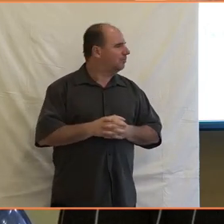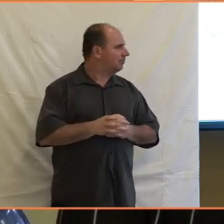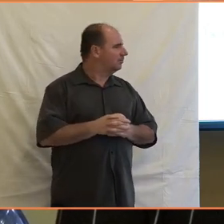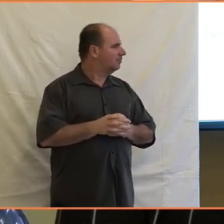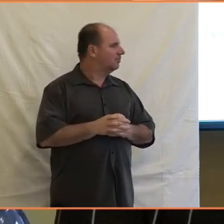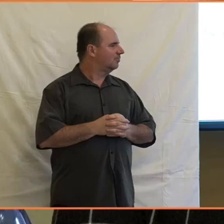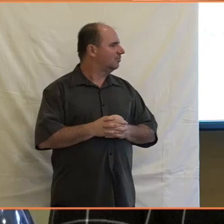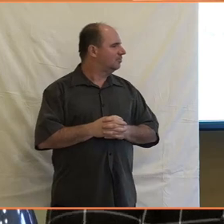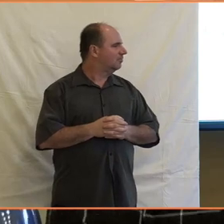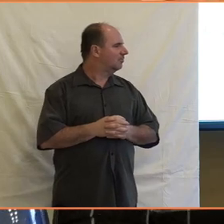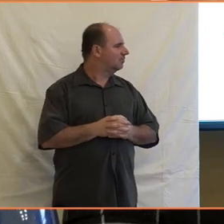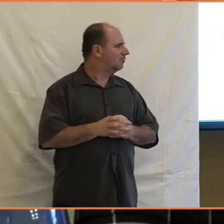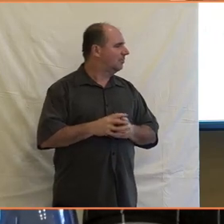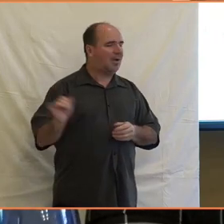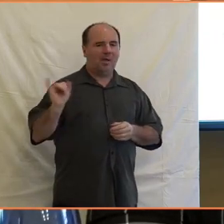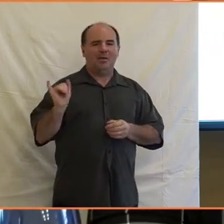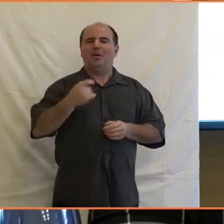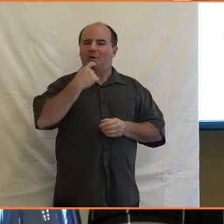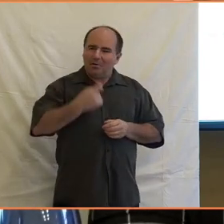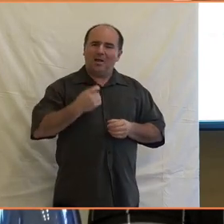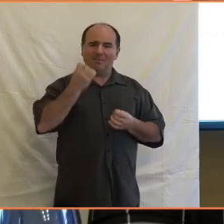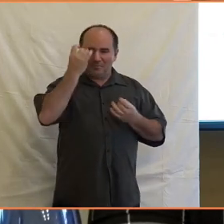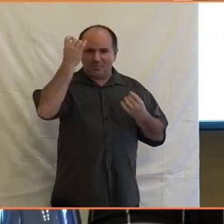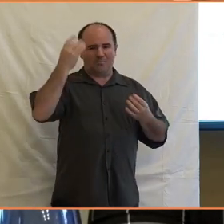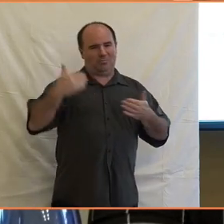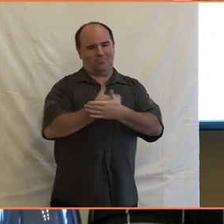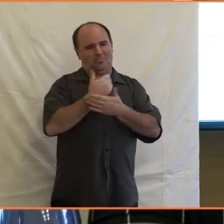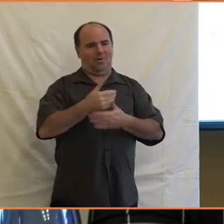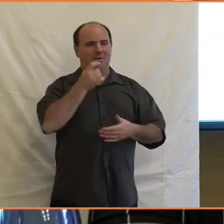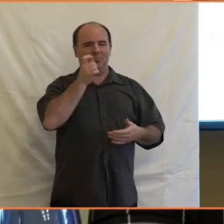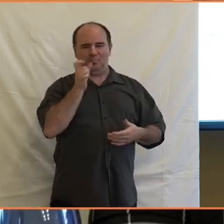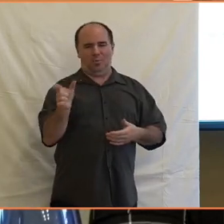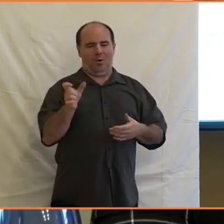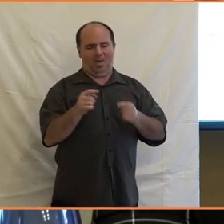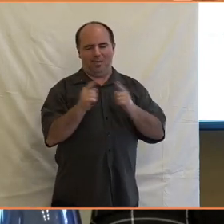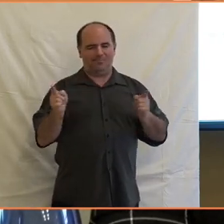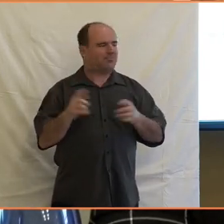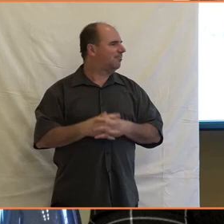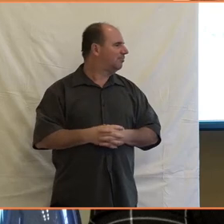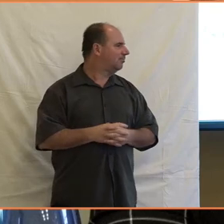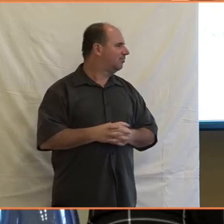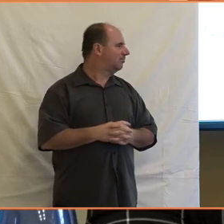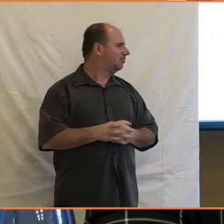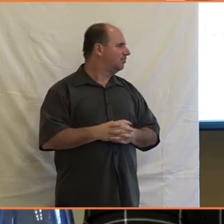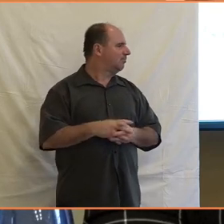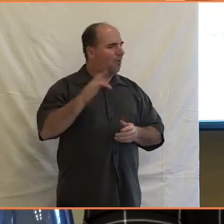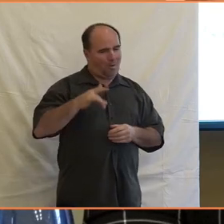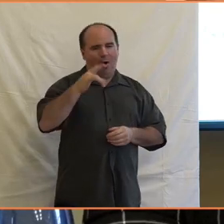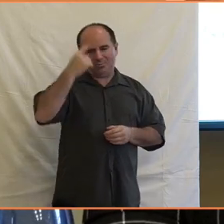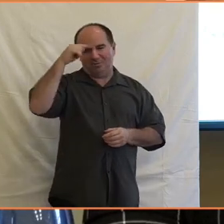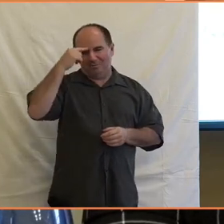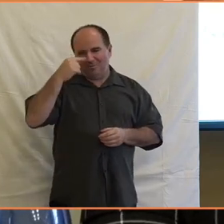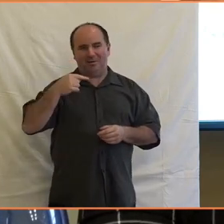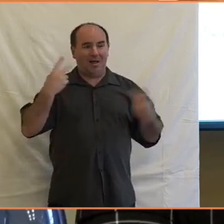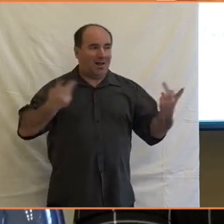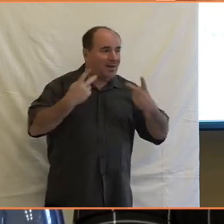aby prostě tím jako se takhle ve vědě se prostě v některých oblastech to tak děje, že ta originalita spočívá často i v